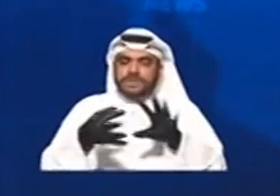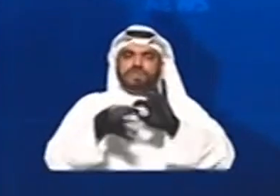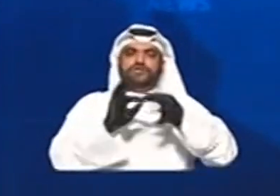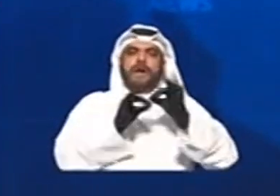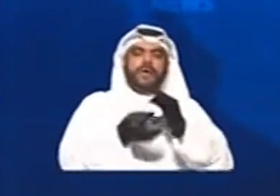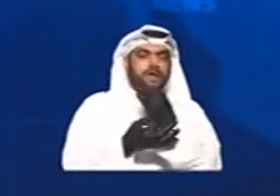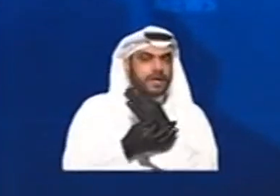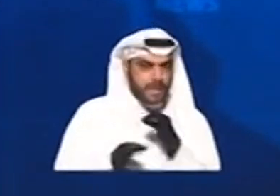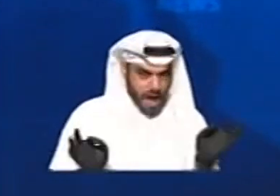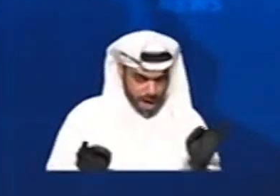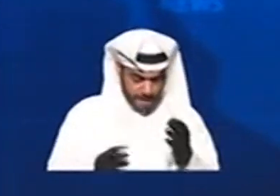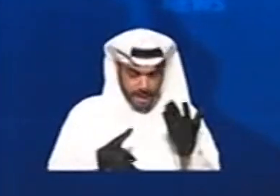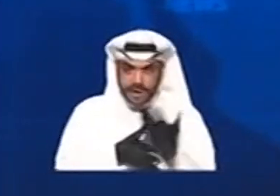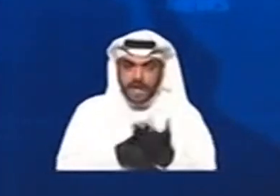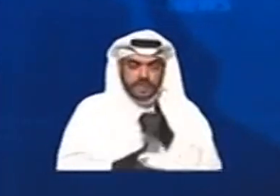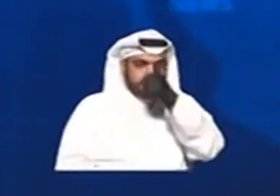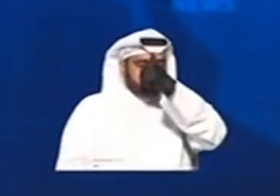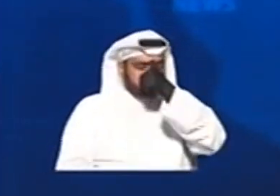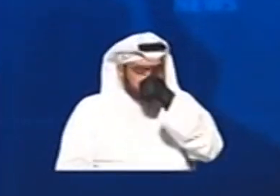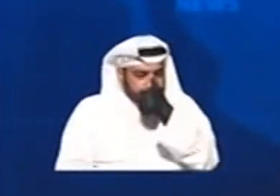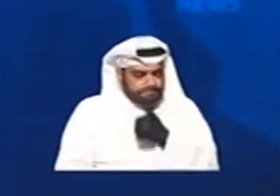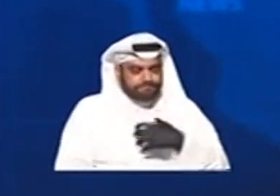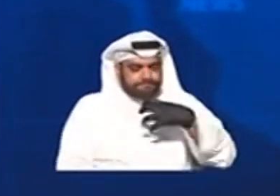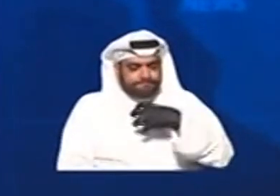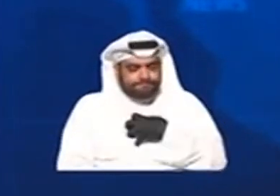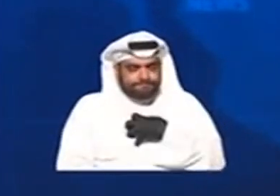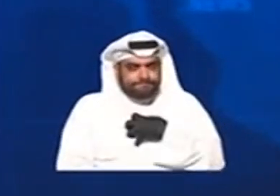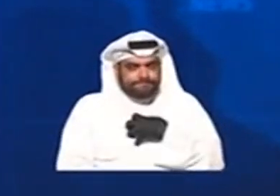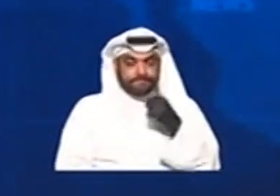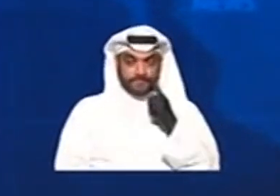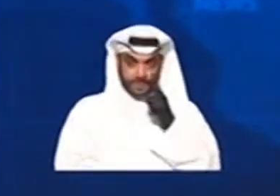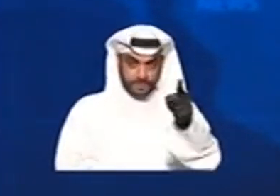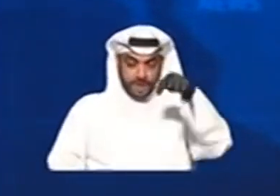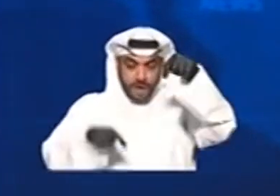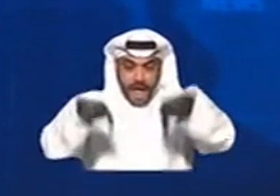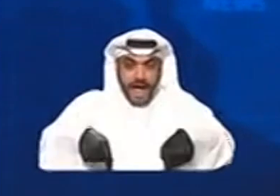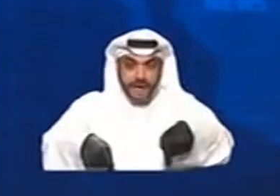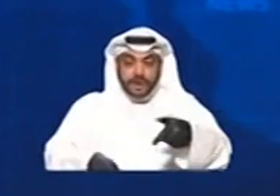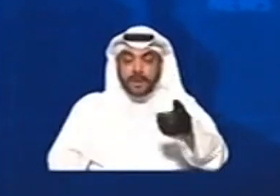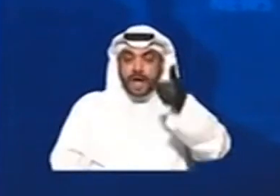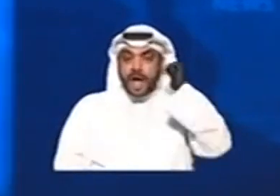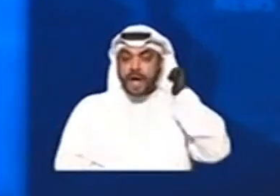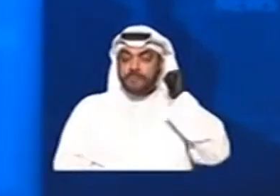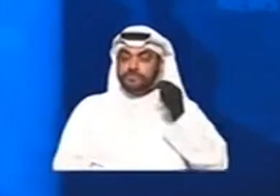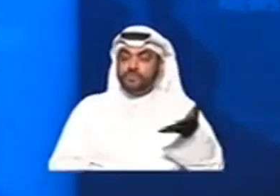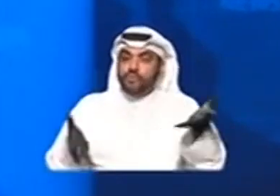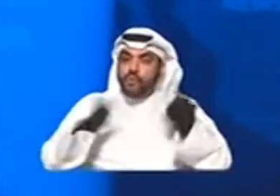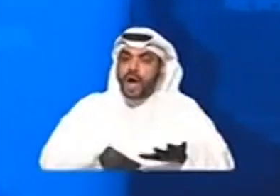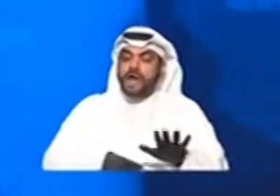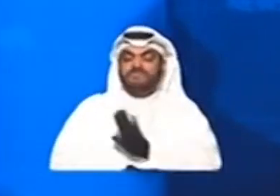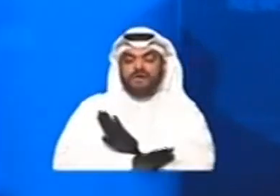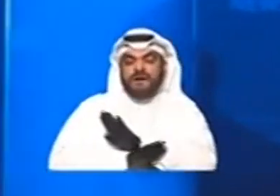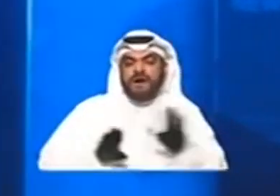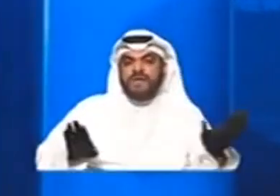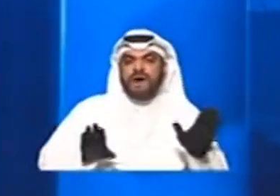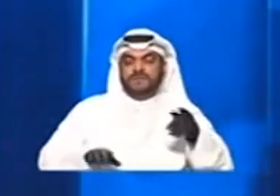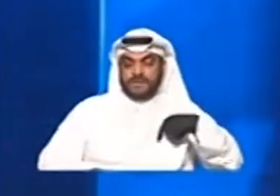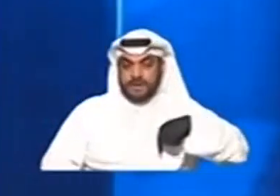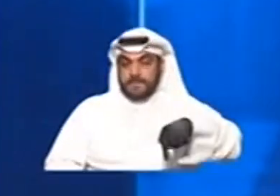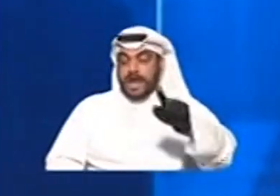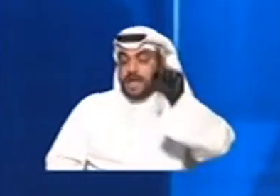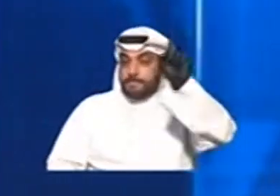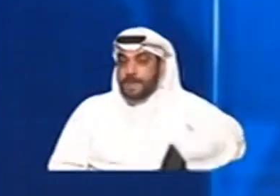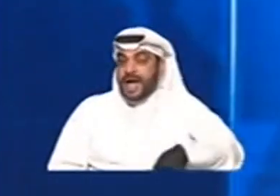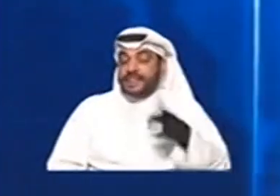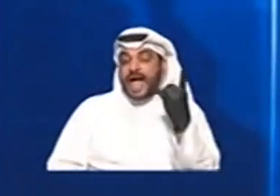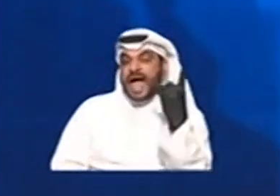الصحية. قال وزير الصحة أنه مع تقييم المرحلة الحالية من بداية الحظر الكلي وبعد 10 أيام قد